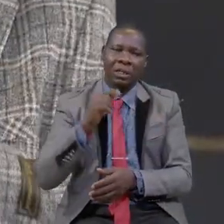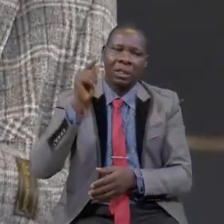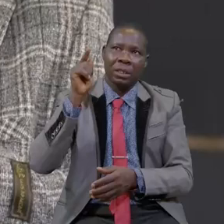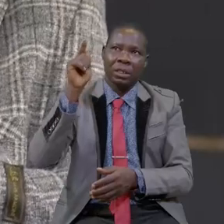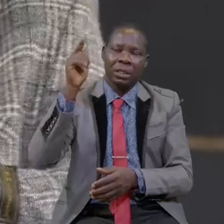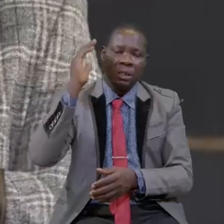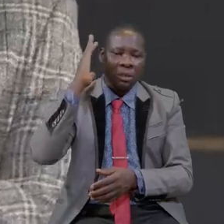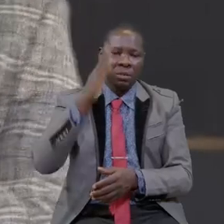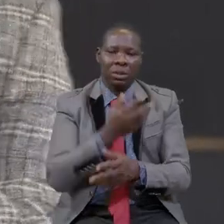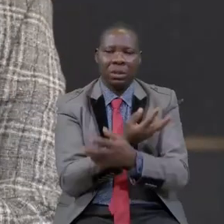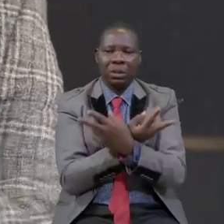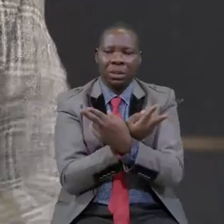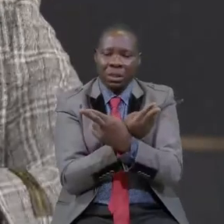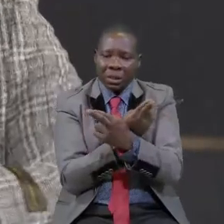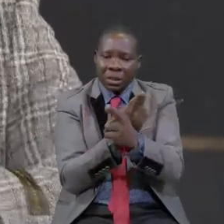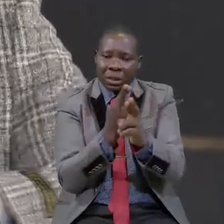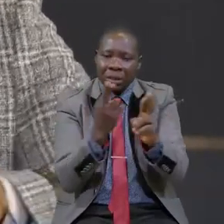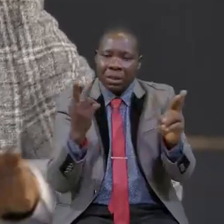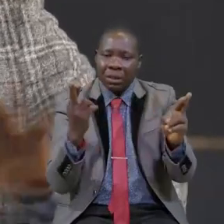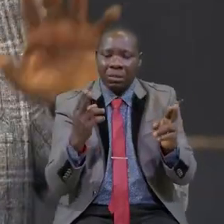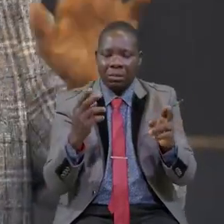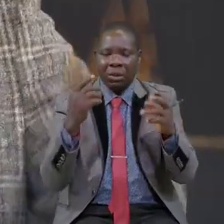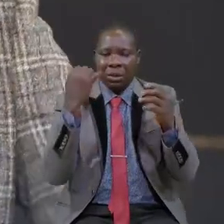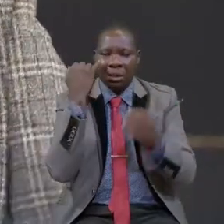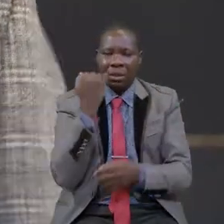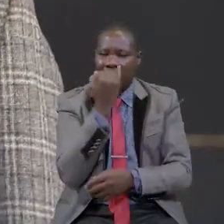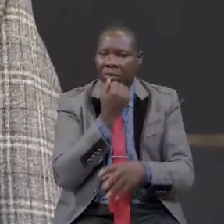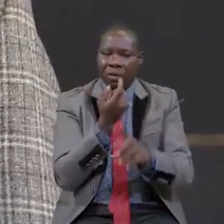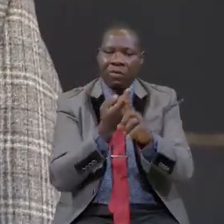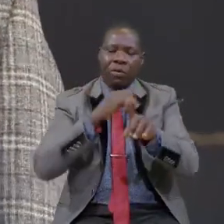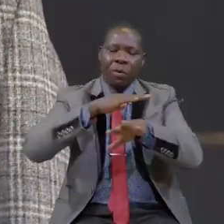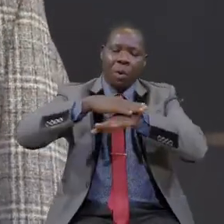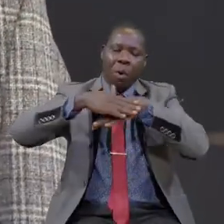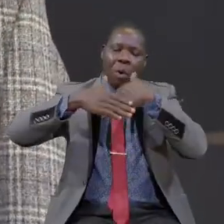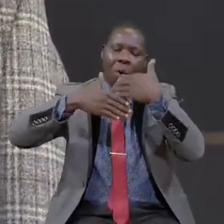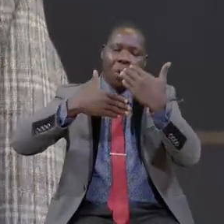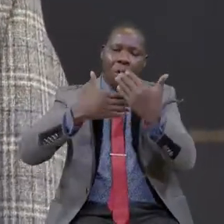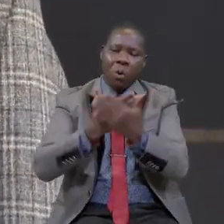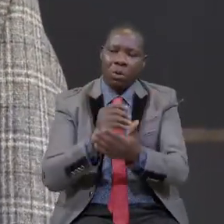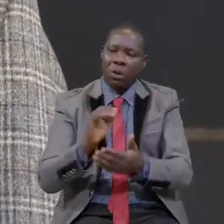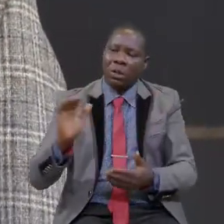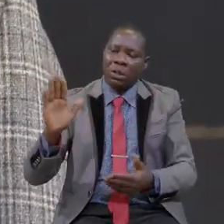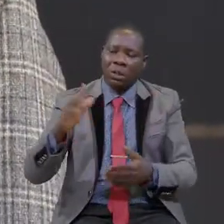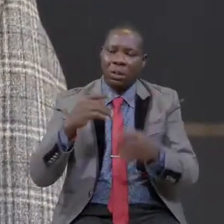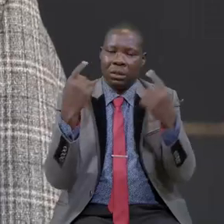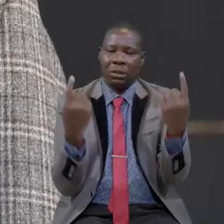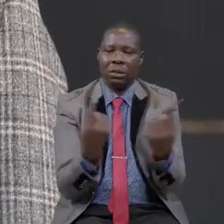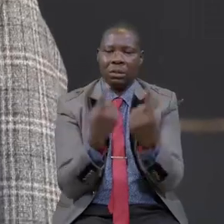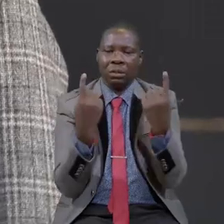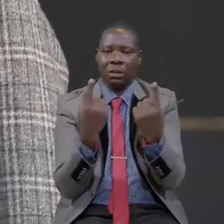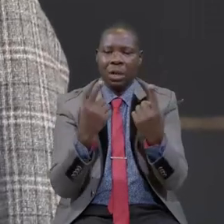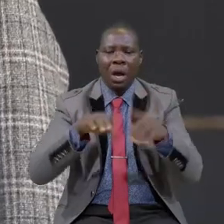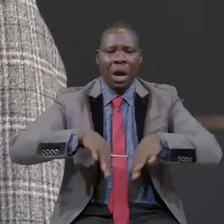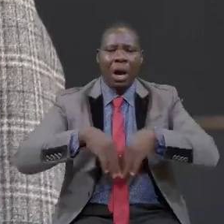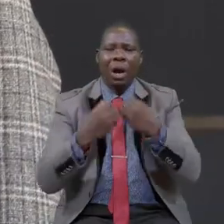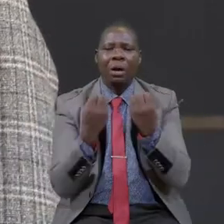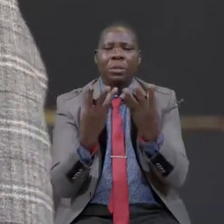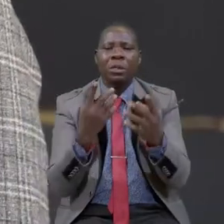C'est lui qui rachètera Israël de toutes ses iniquités. Combien